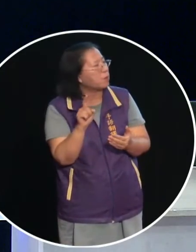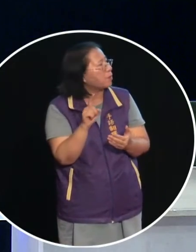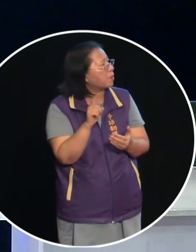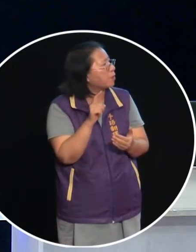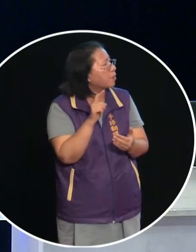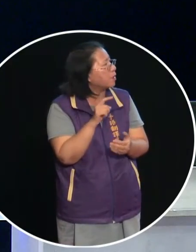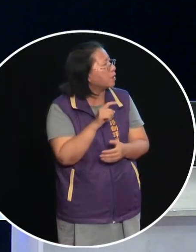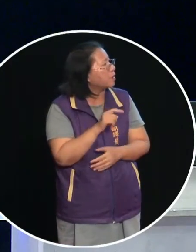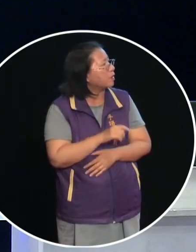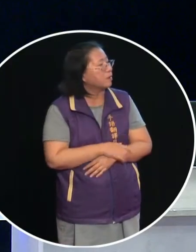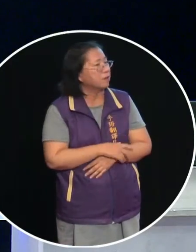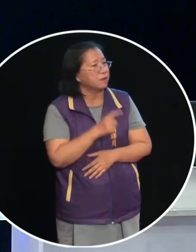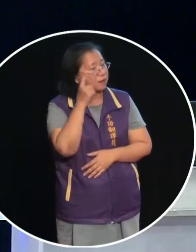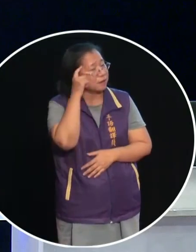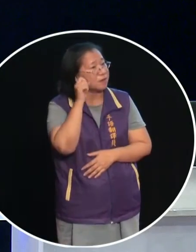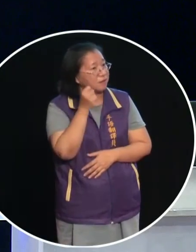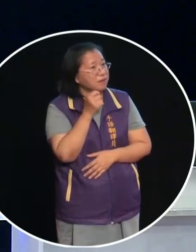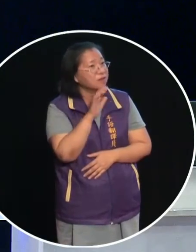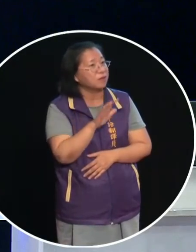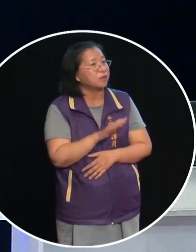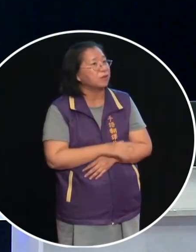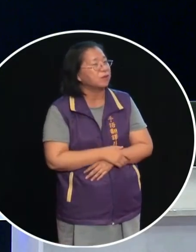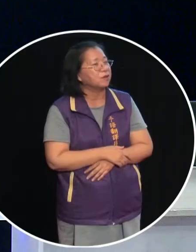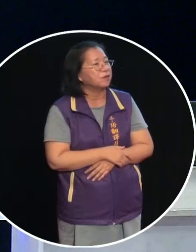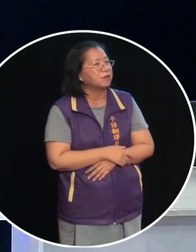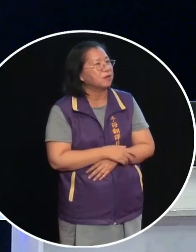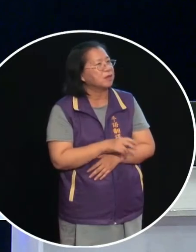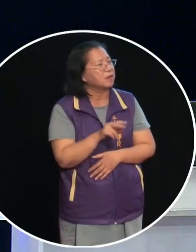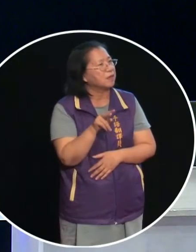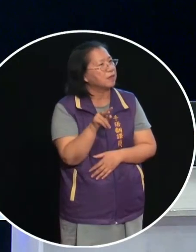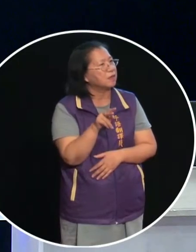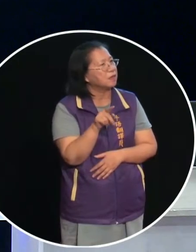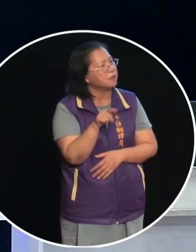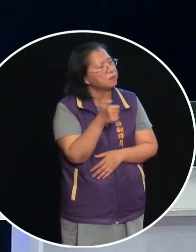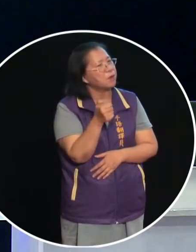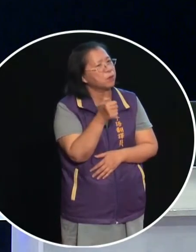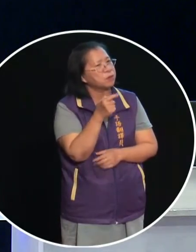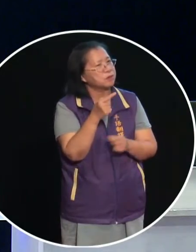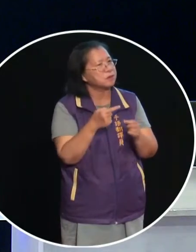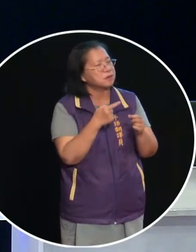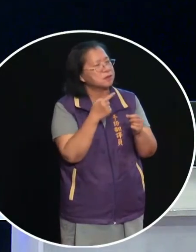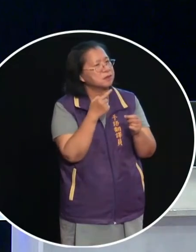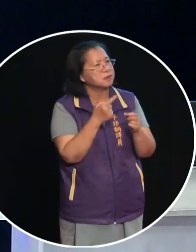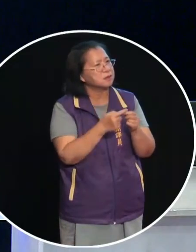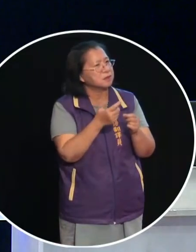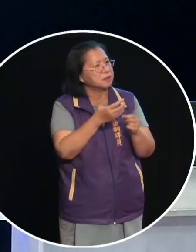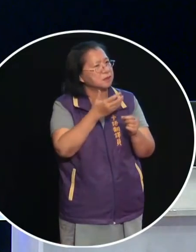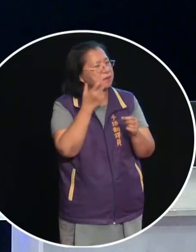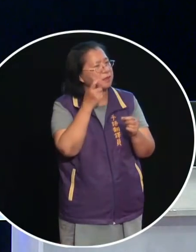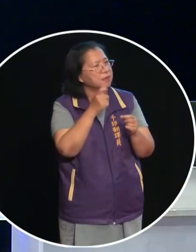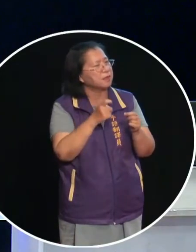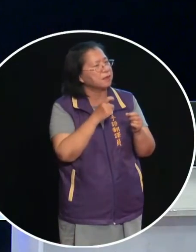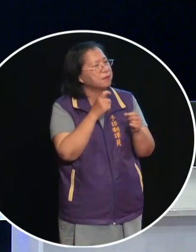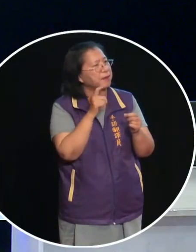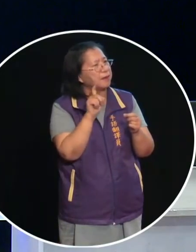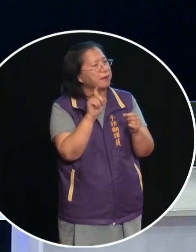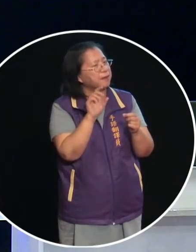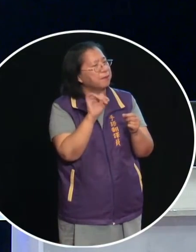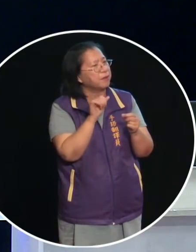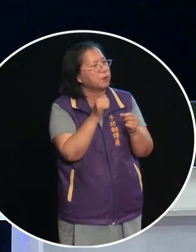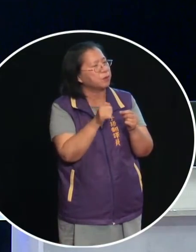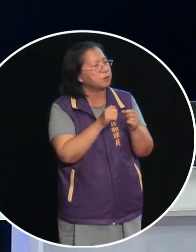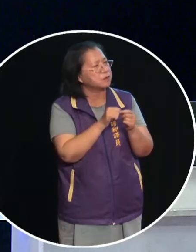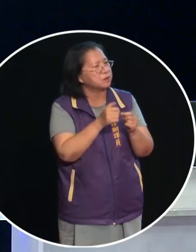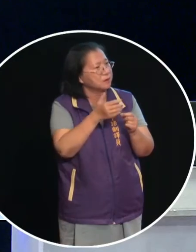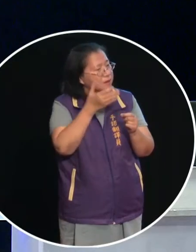的。不过应该是200年前或者150年前的事情，是现在多少影响到安田先